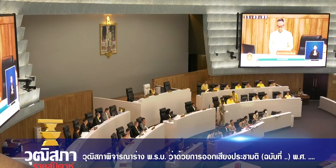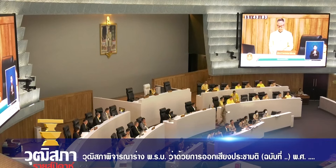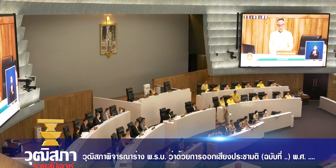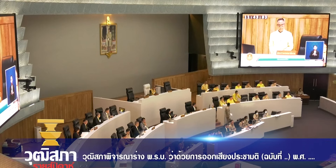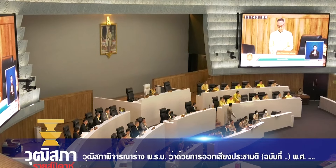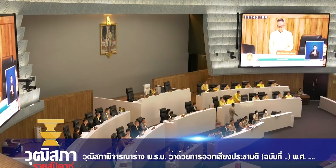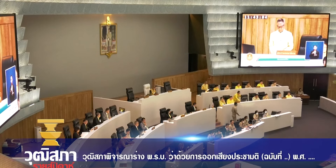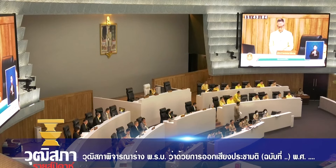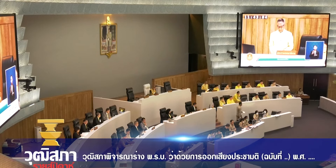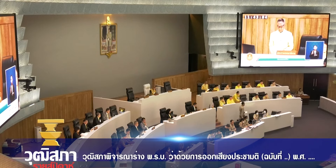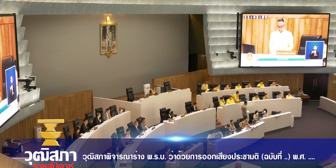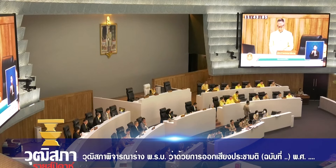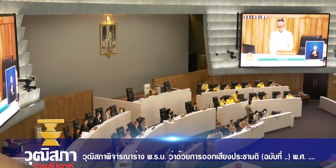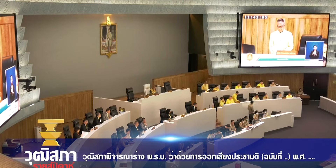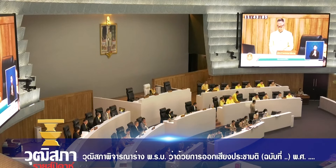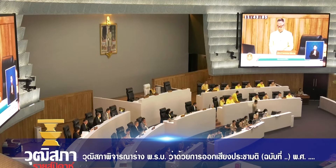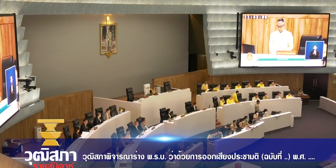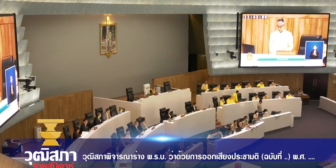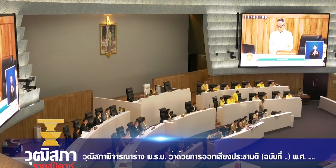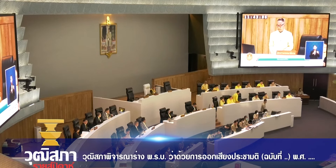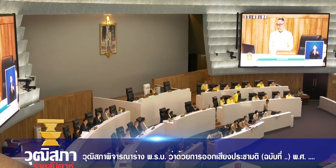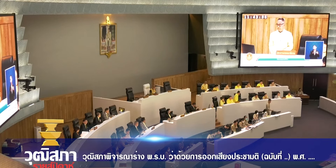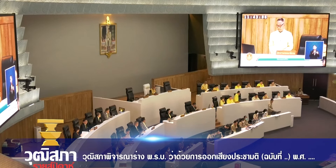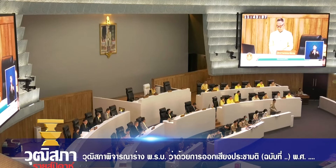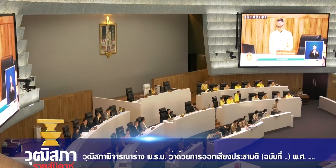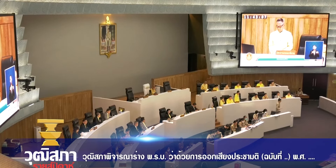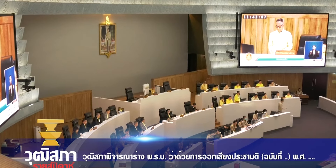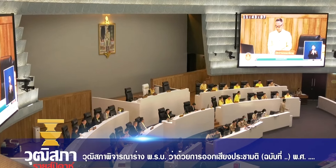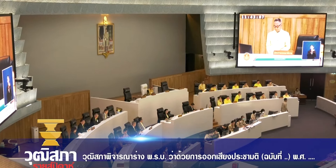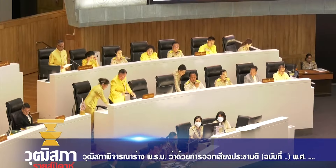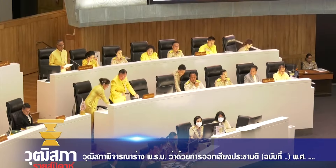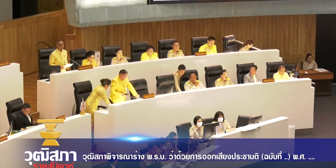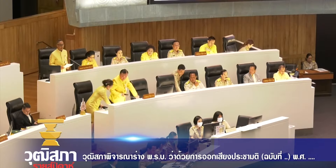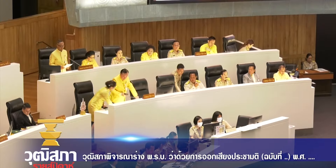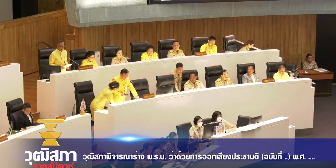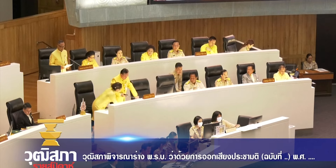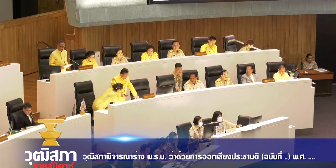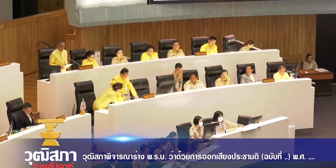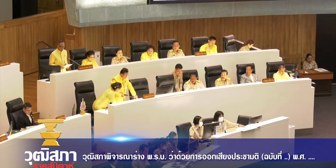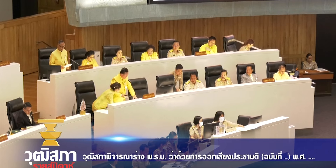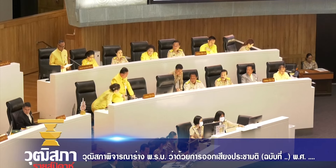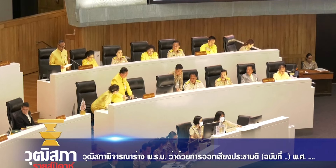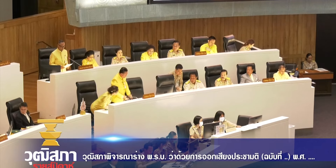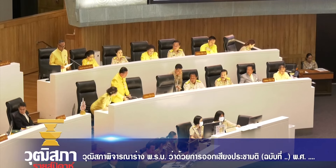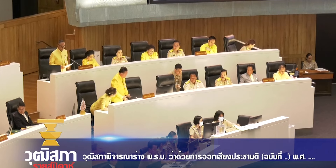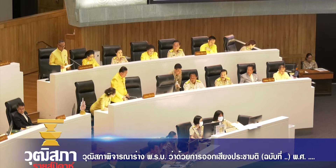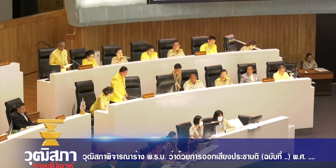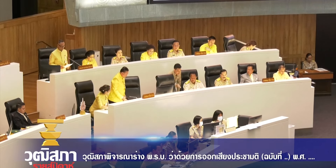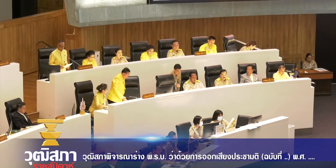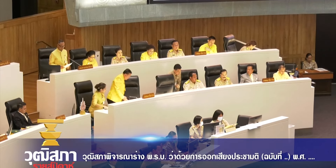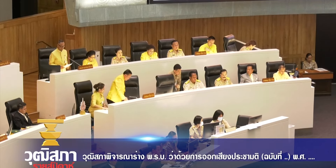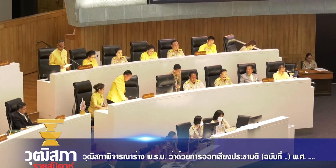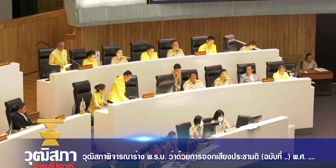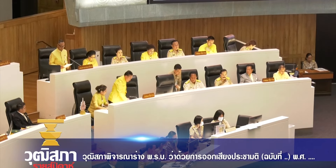ออกเสียงประชามติฉบับที่พ.ศ.ในคราวเดียวกันณห้องประชุมวุฒิสภาอาคารรัฐสภาที่ประชุมวุฒิสภ